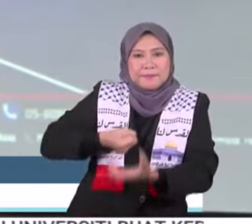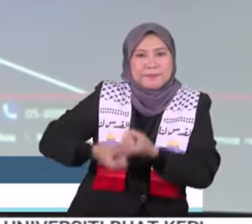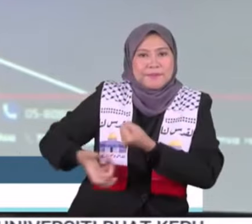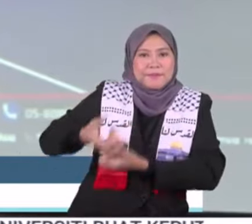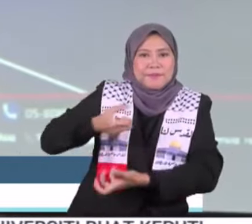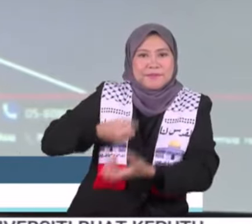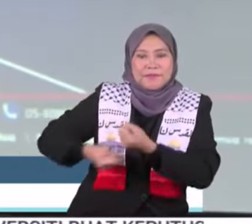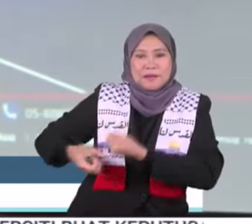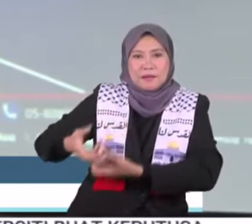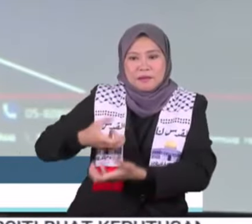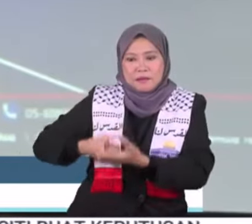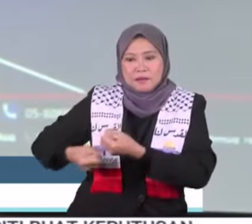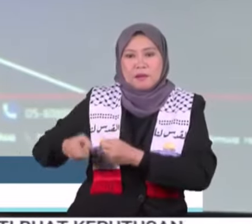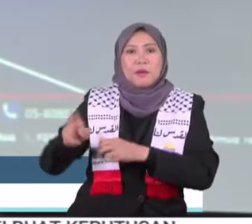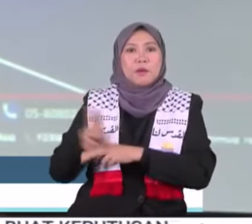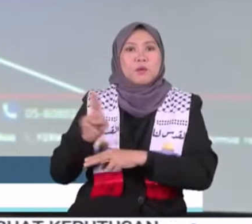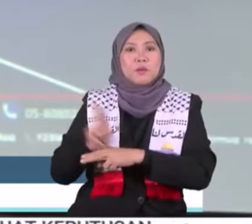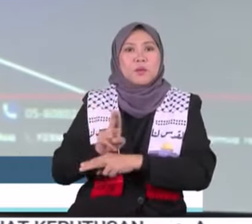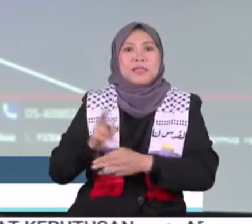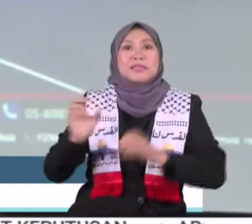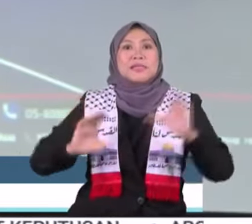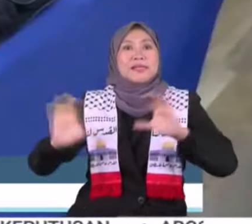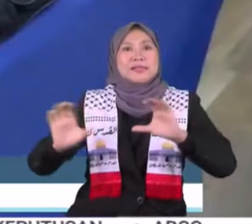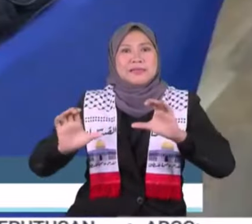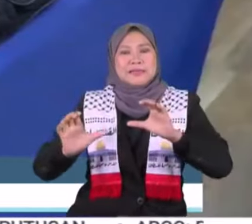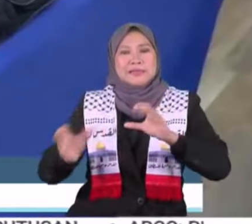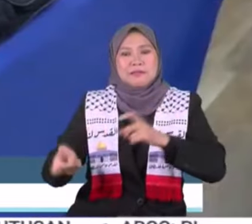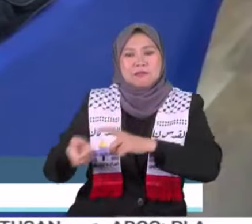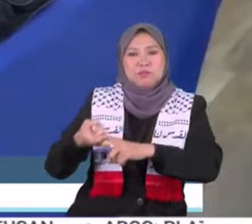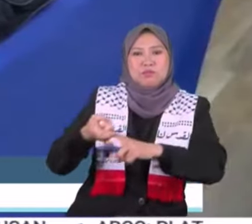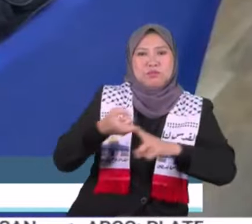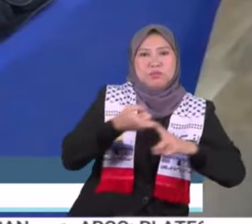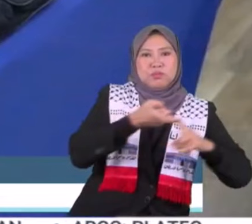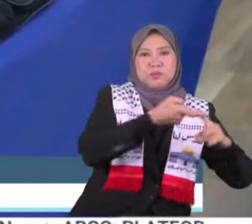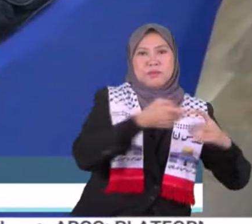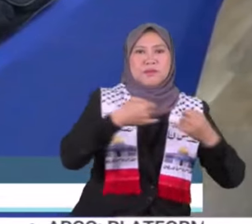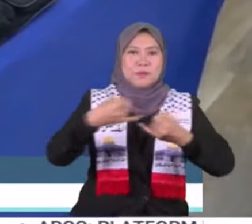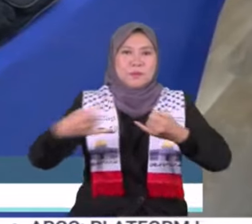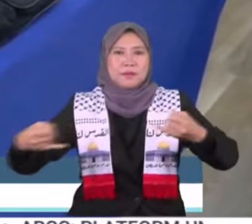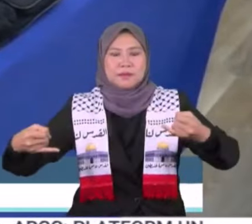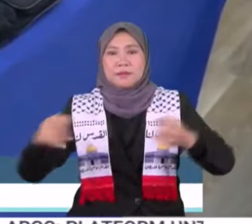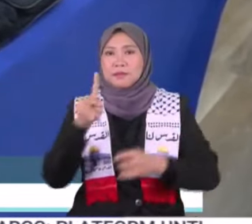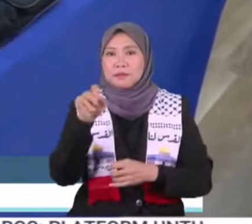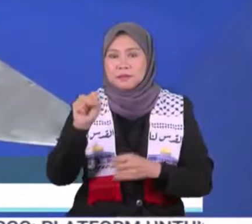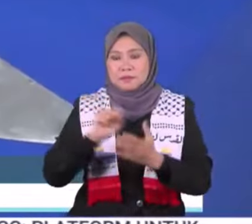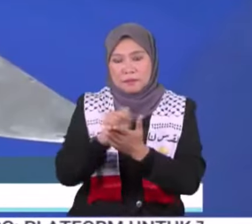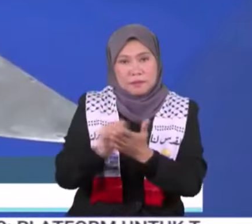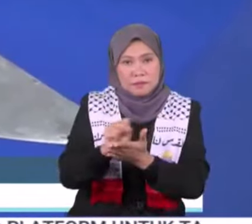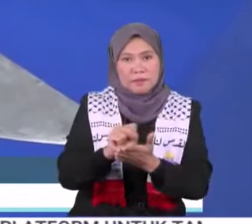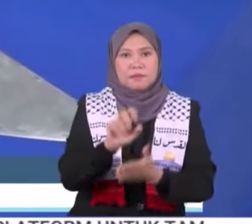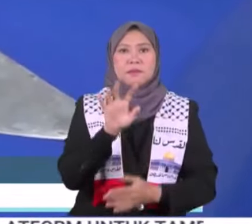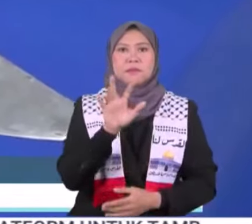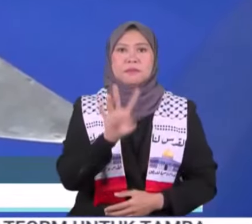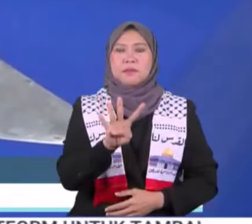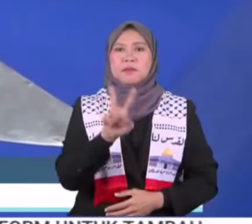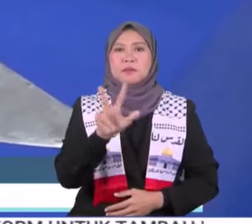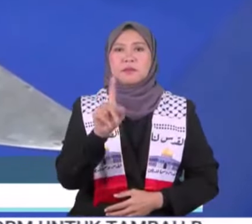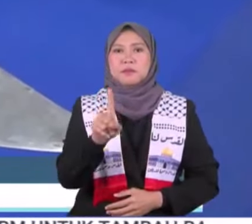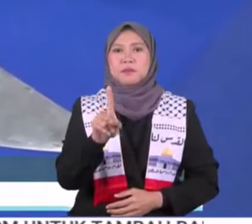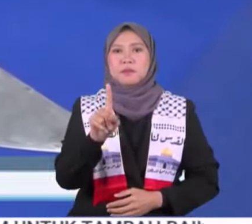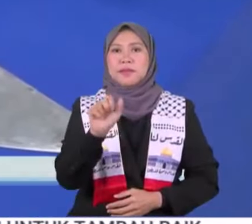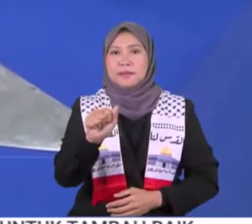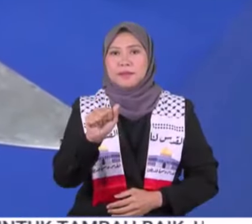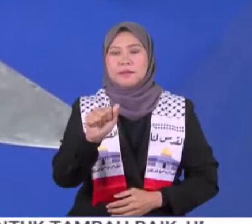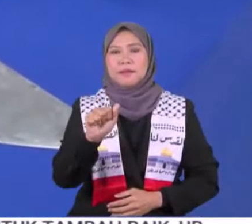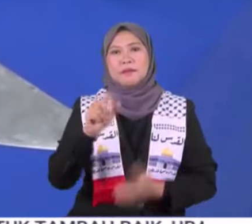atas dengan menggunakan kenderaan kes disiasat di bawah seksyen 431a kanon